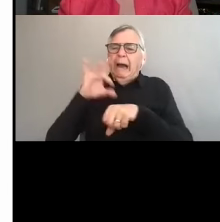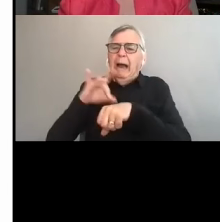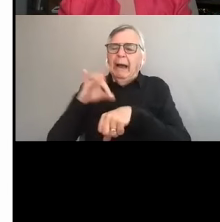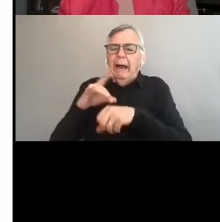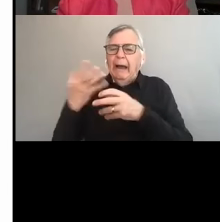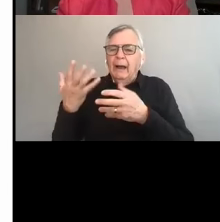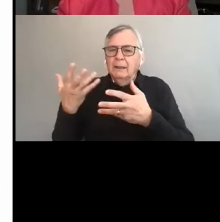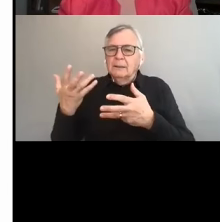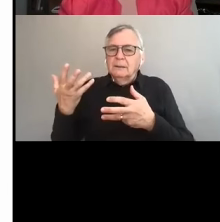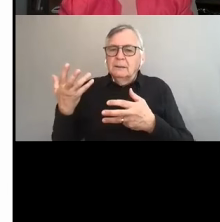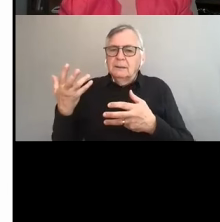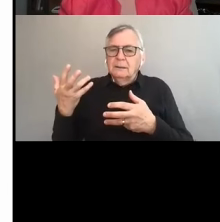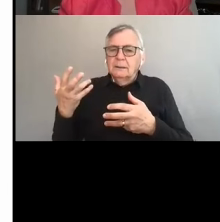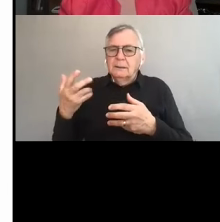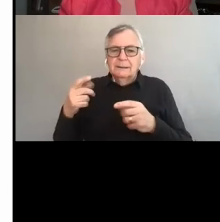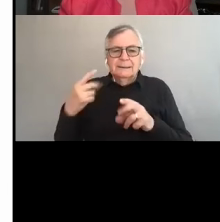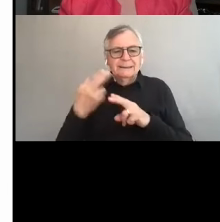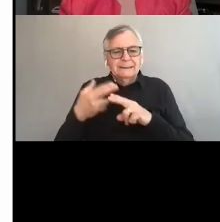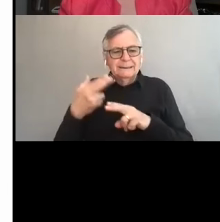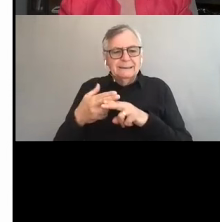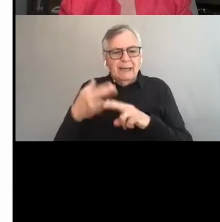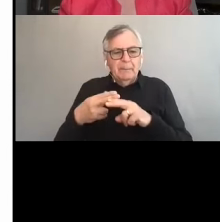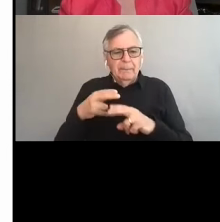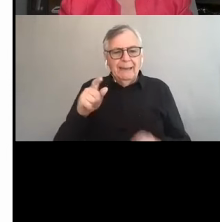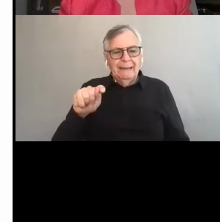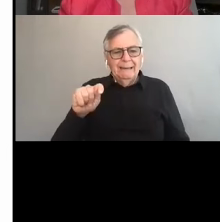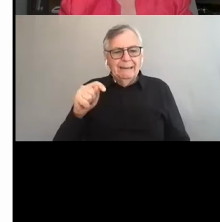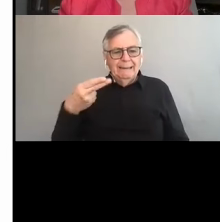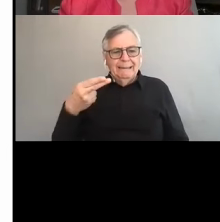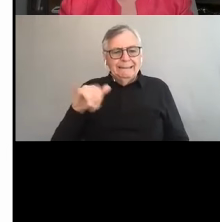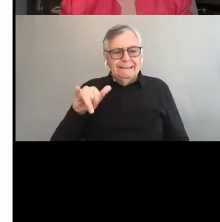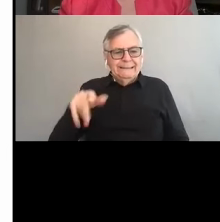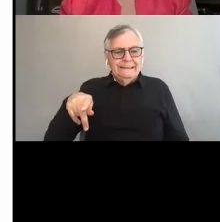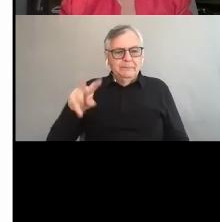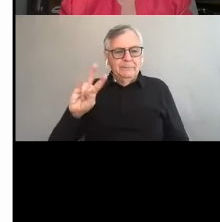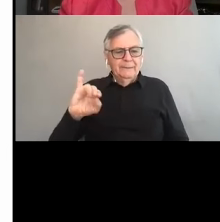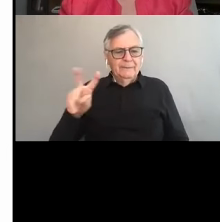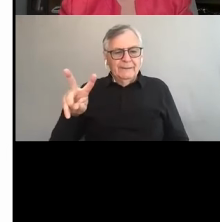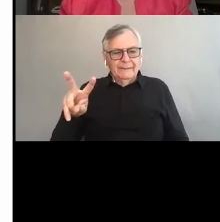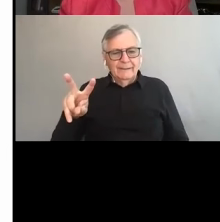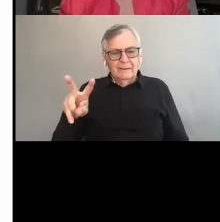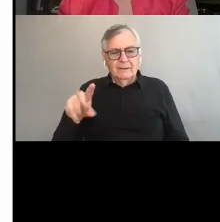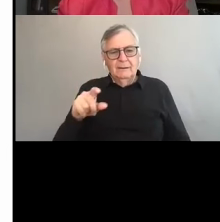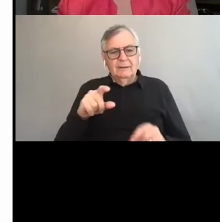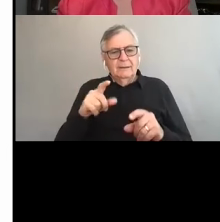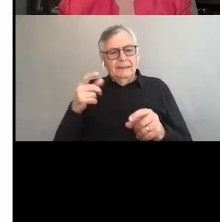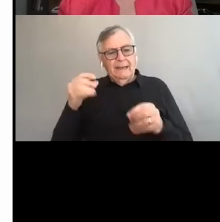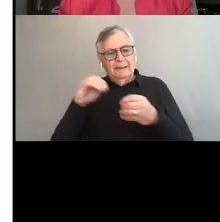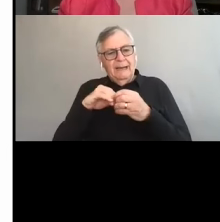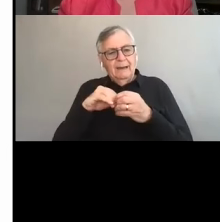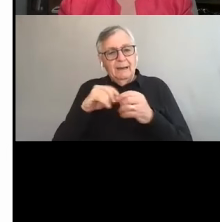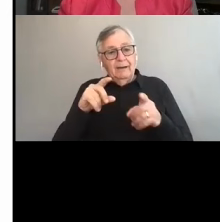qui est appelée TPIV, thrombocytopénie immunitaire prothrombotique, induite par le vaccin.